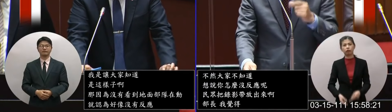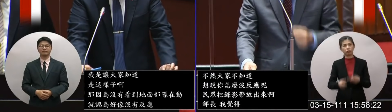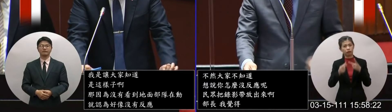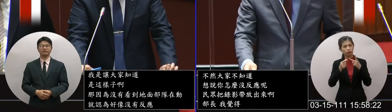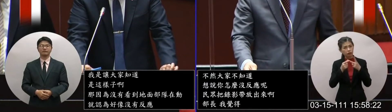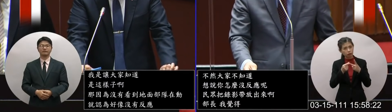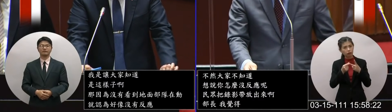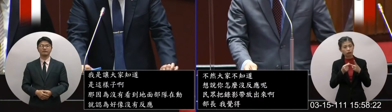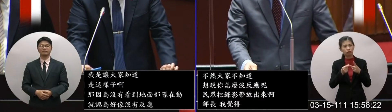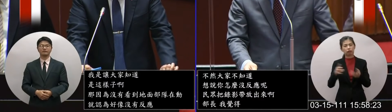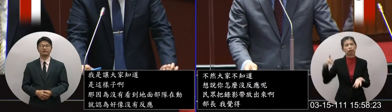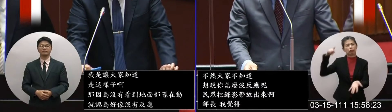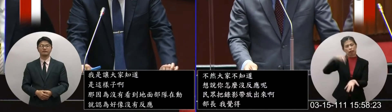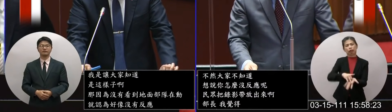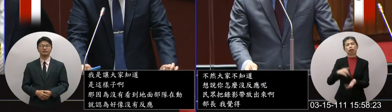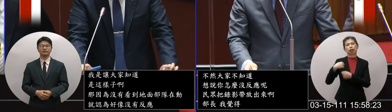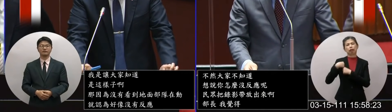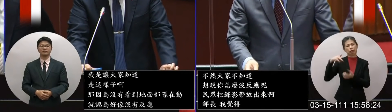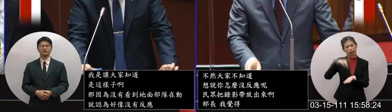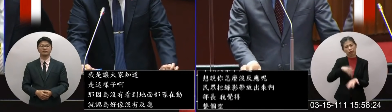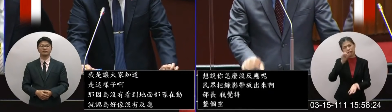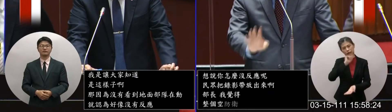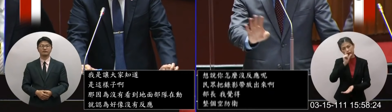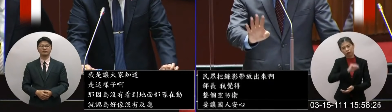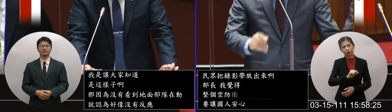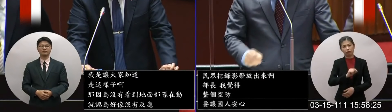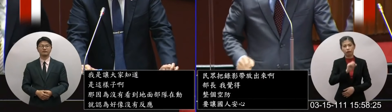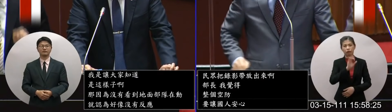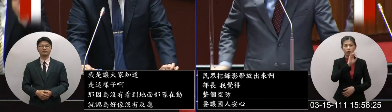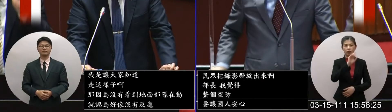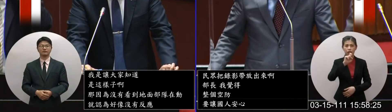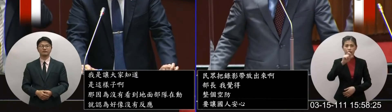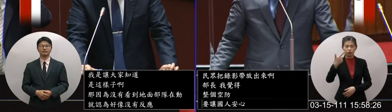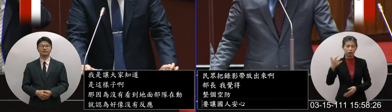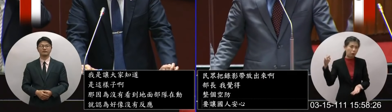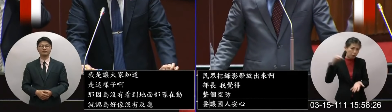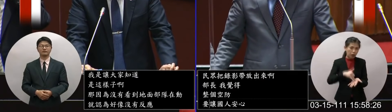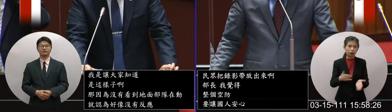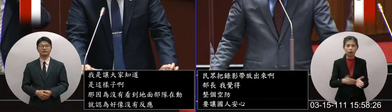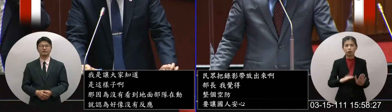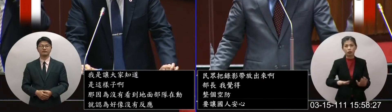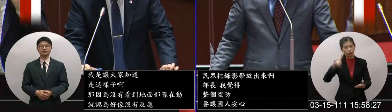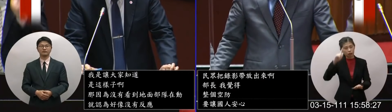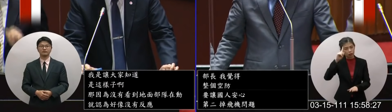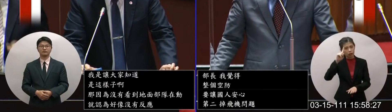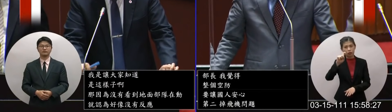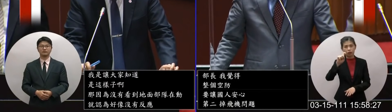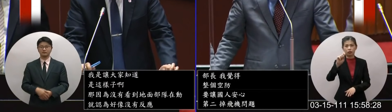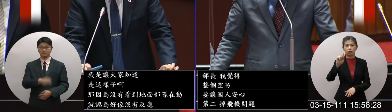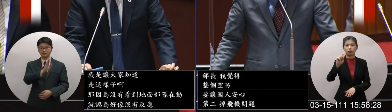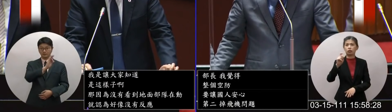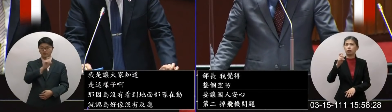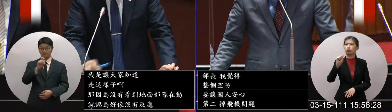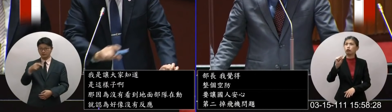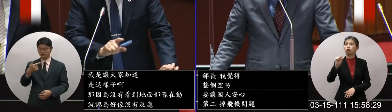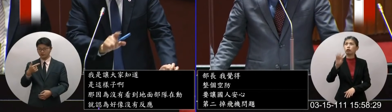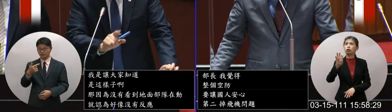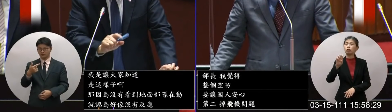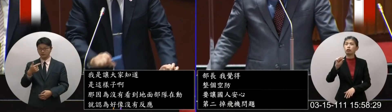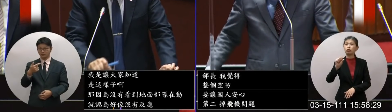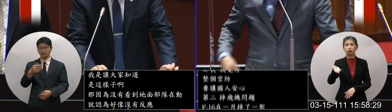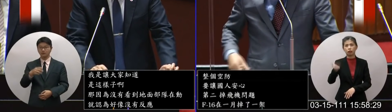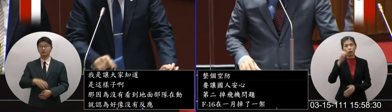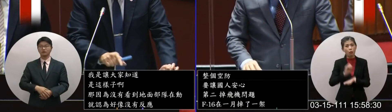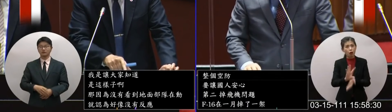，F-16在一月掉了一架嘛，超过45天了，报告出来了没 ？F-16 那个初